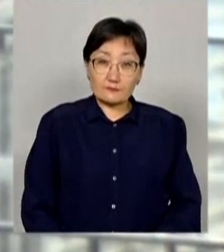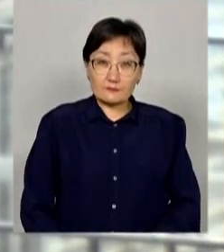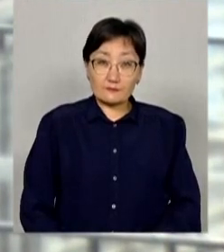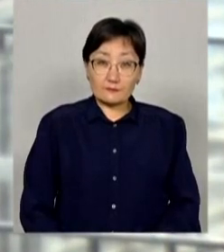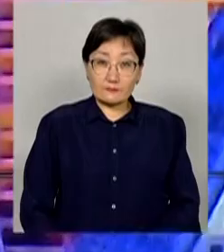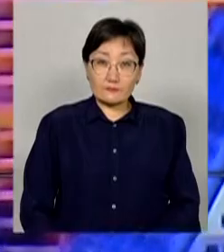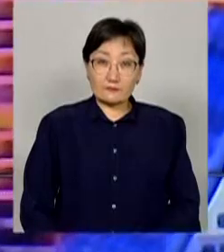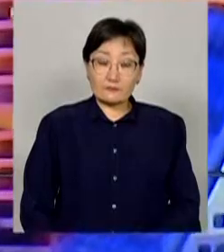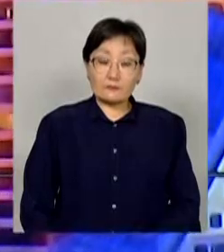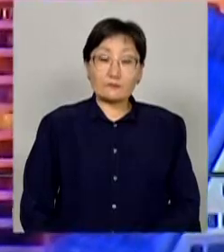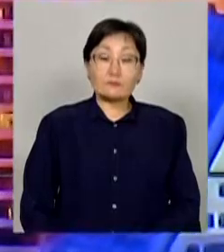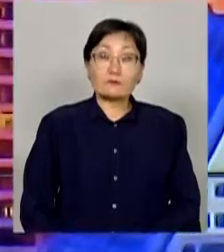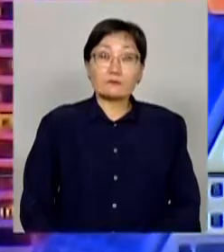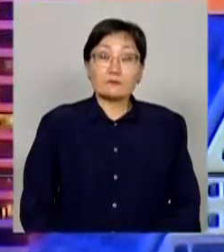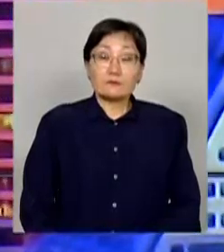Астана.